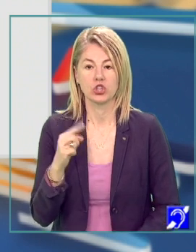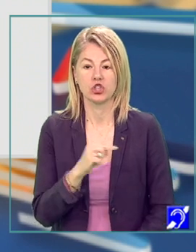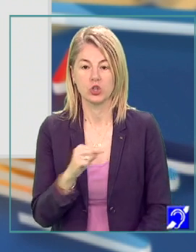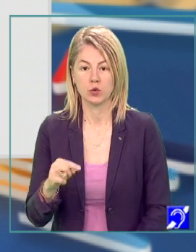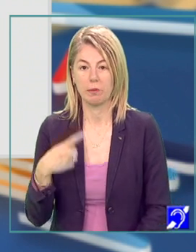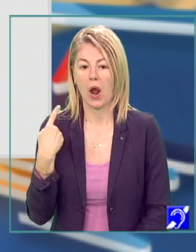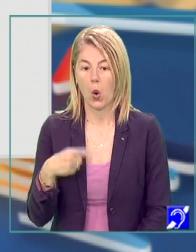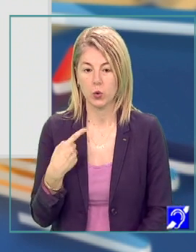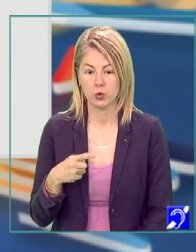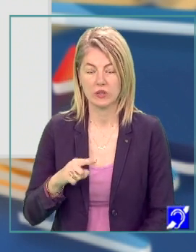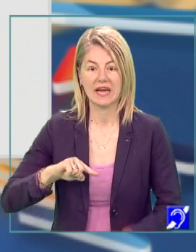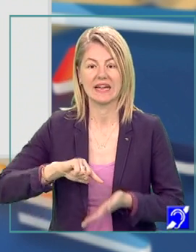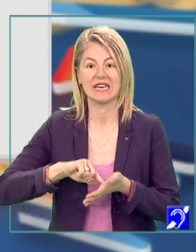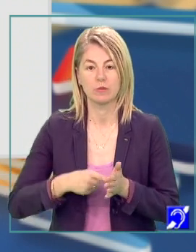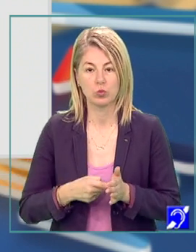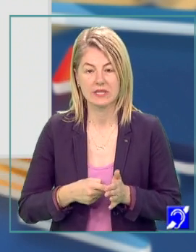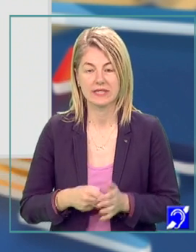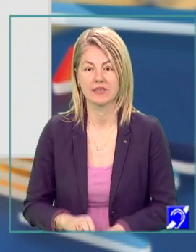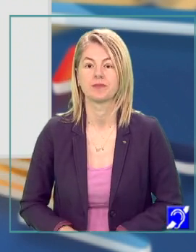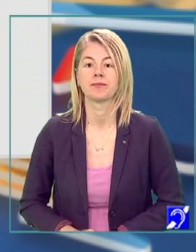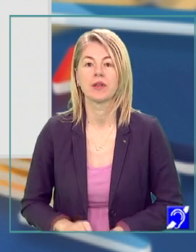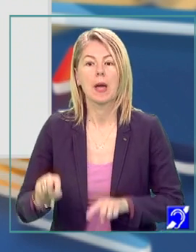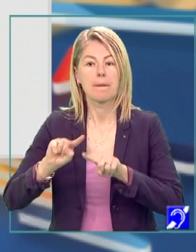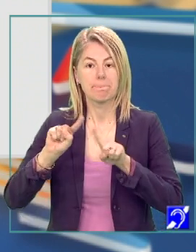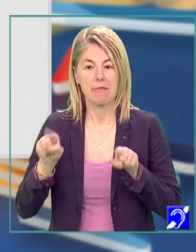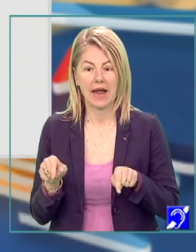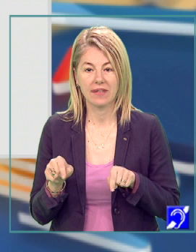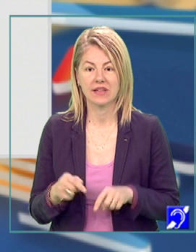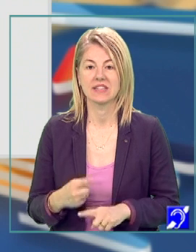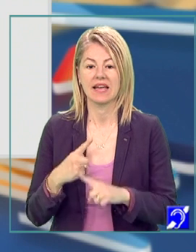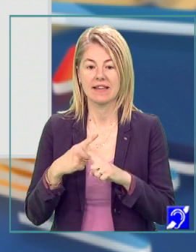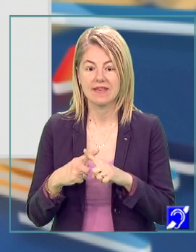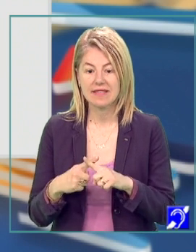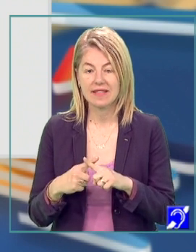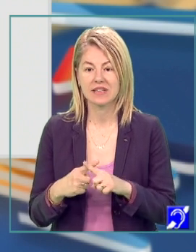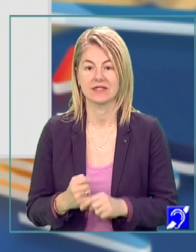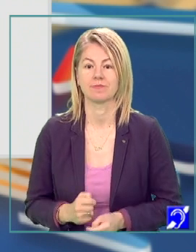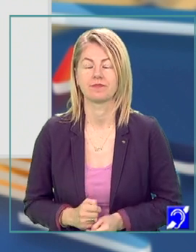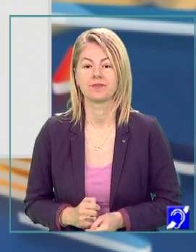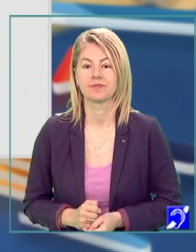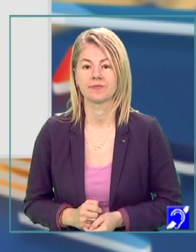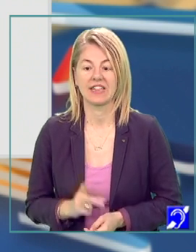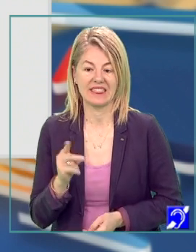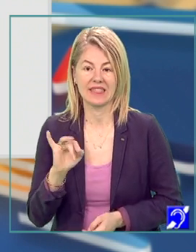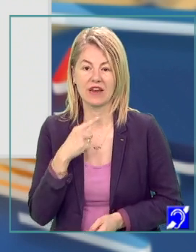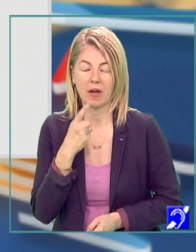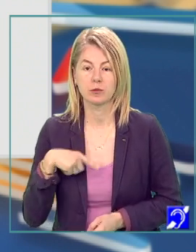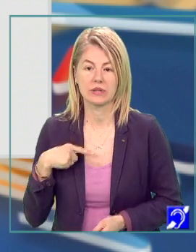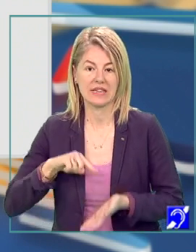scrie ca 25 supra 100 din, iarăși din, l-am scris ca